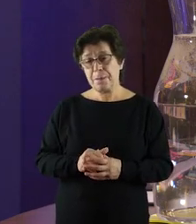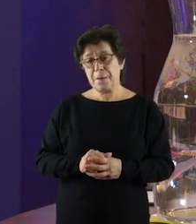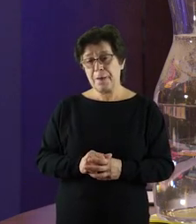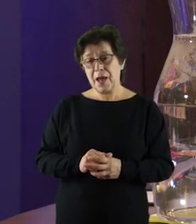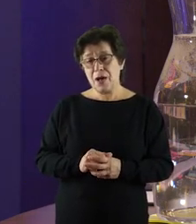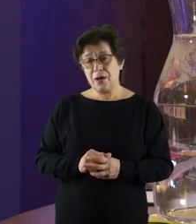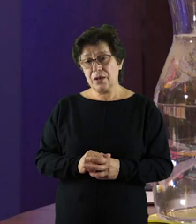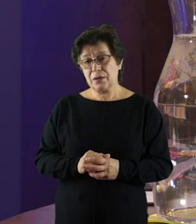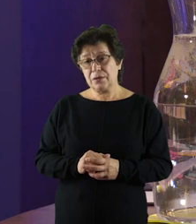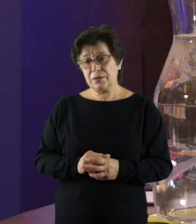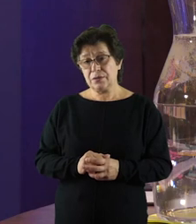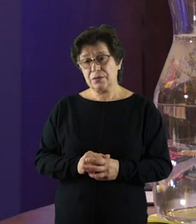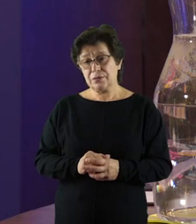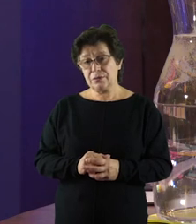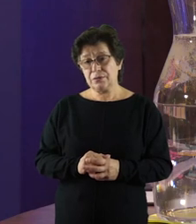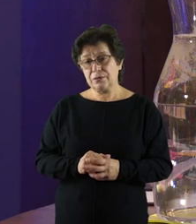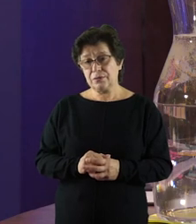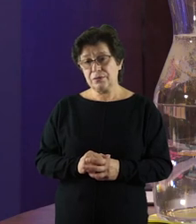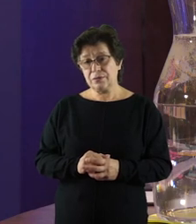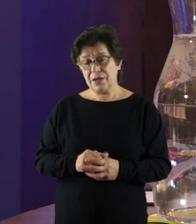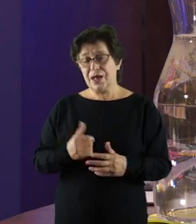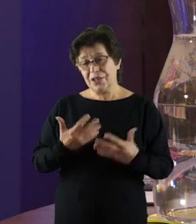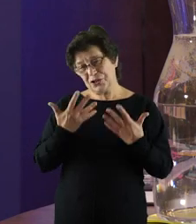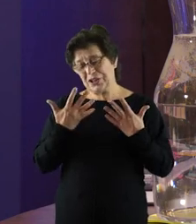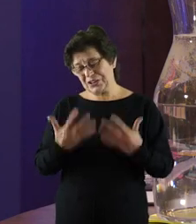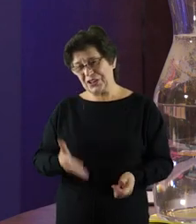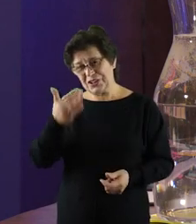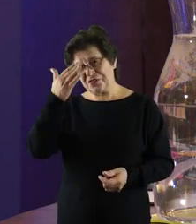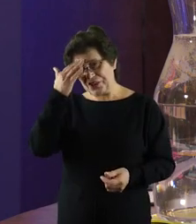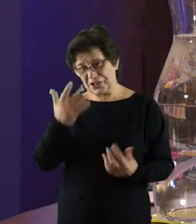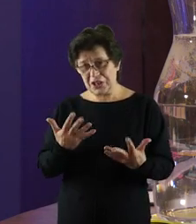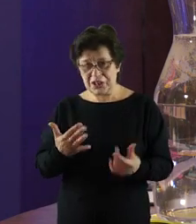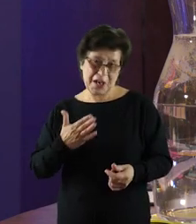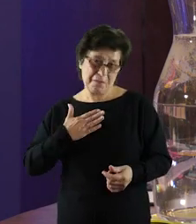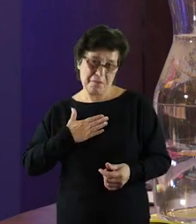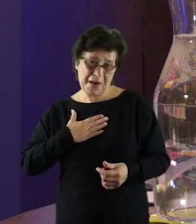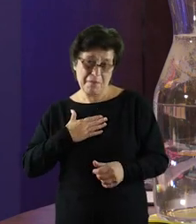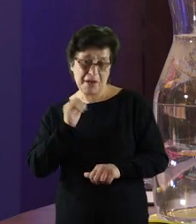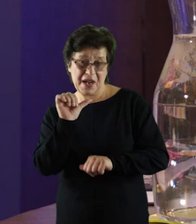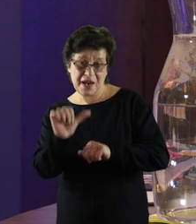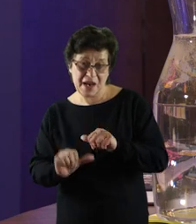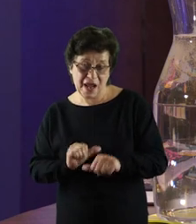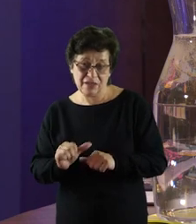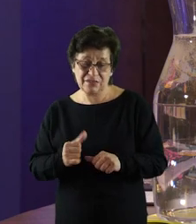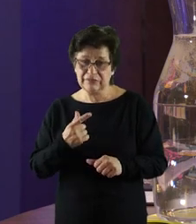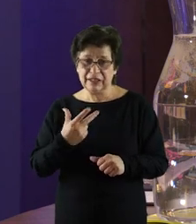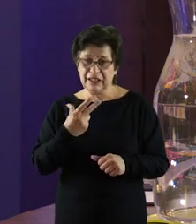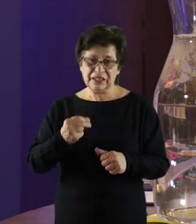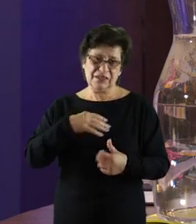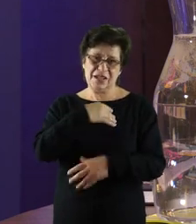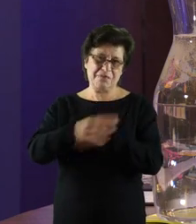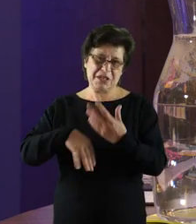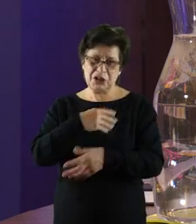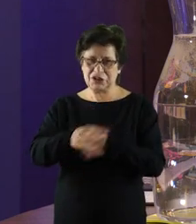dać odpowiedź dotyczącą mojego wieku, jeżeli jesteście ciekawi, ile mam lat, to żeby nie mieszać wiele, bo